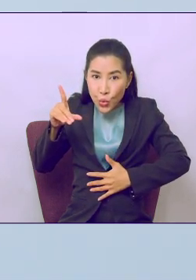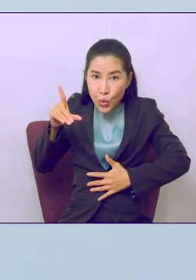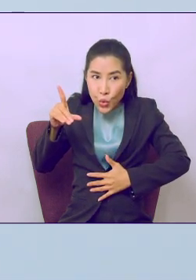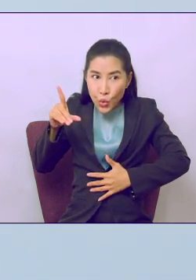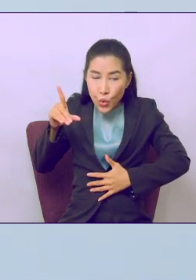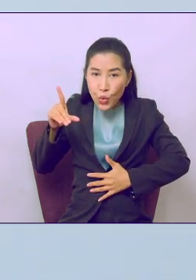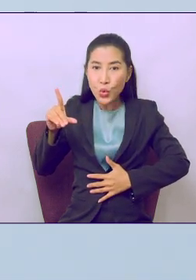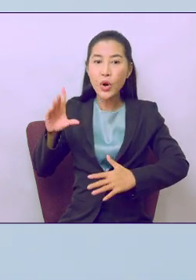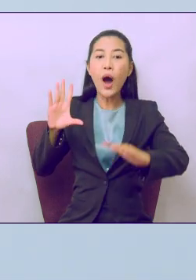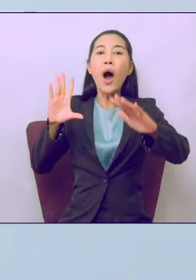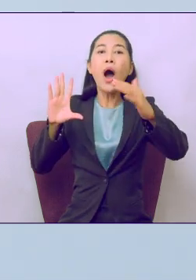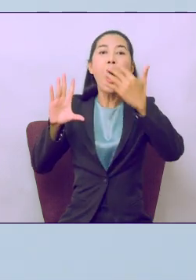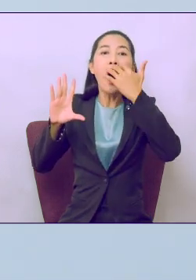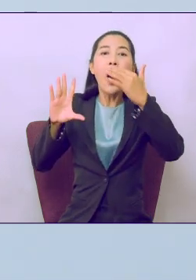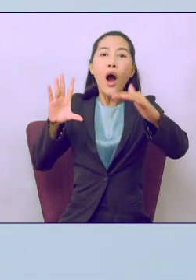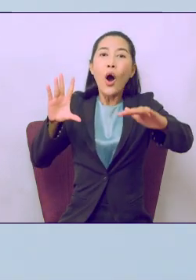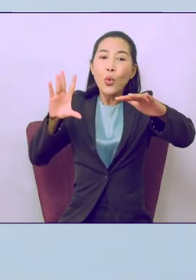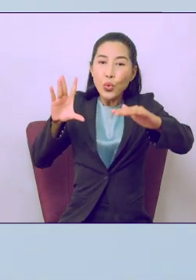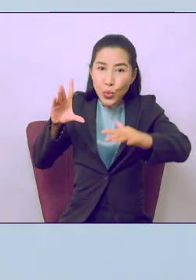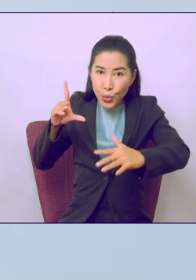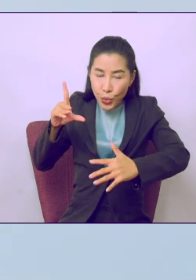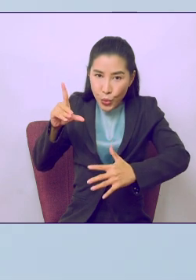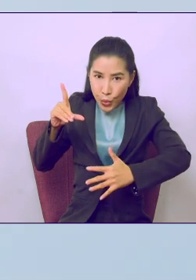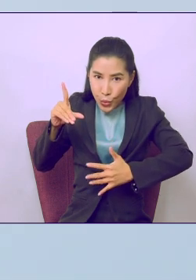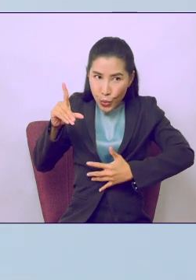ชหายใจเข้า